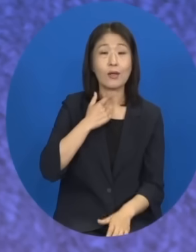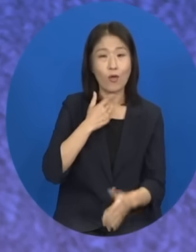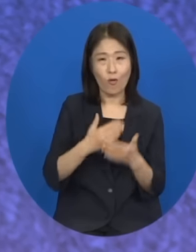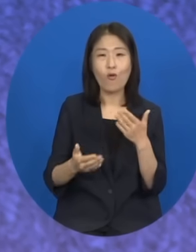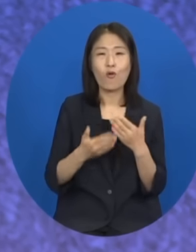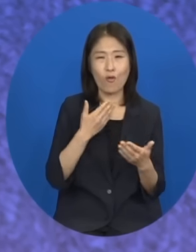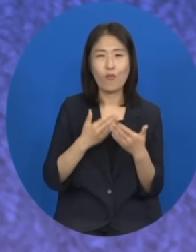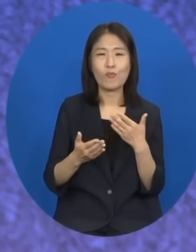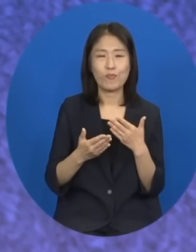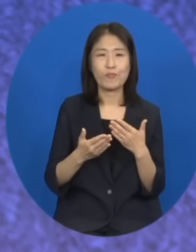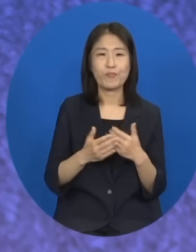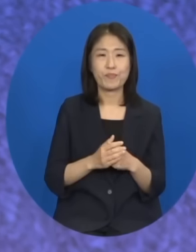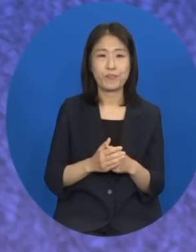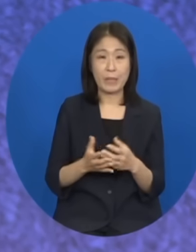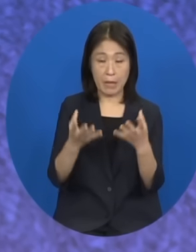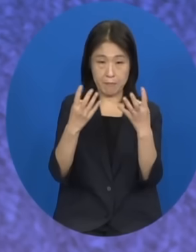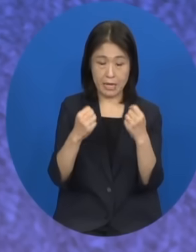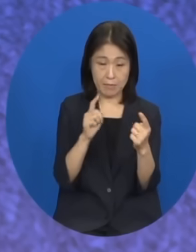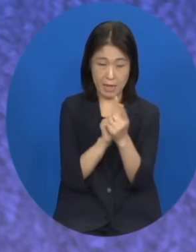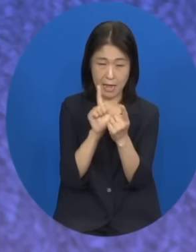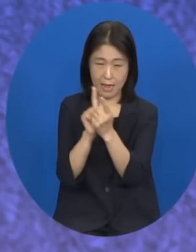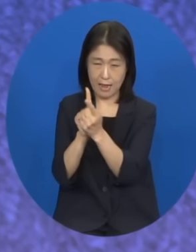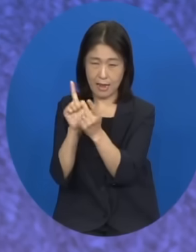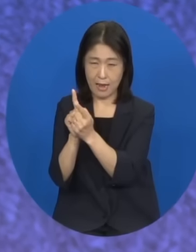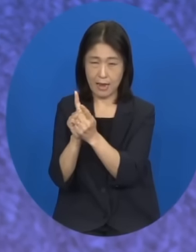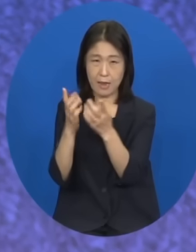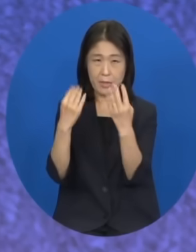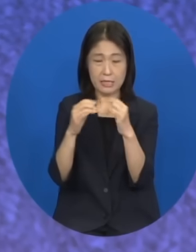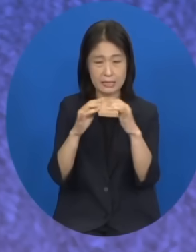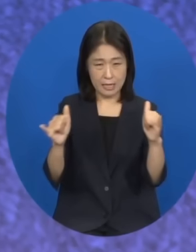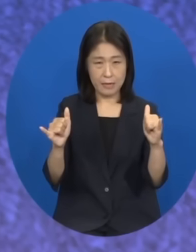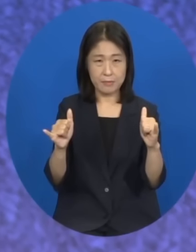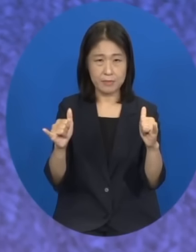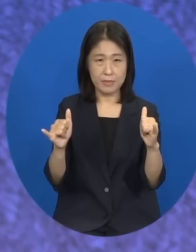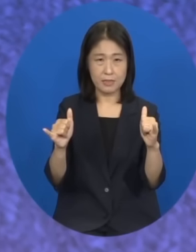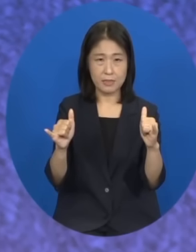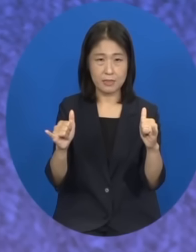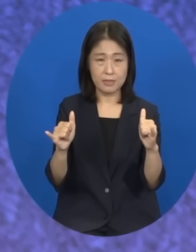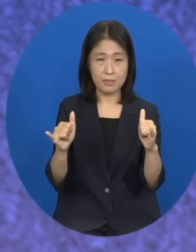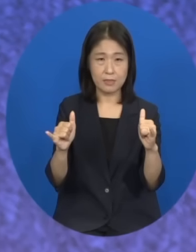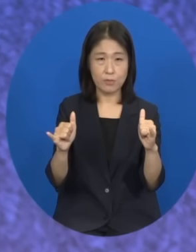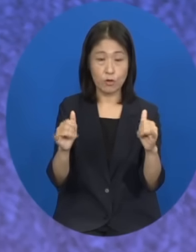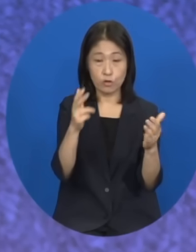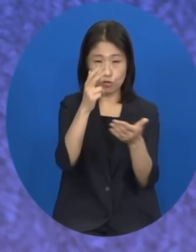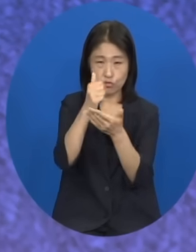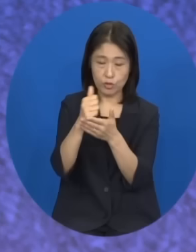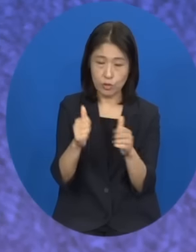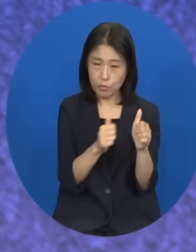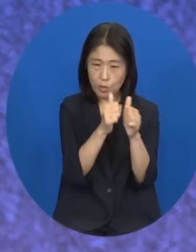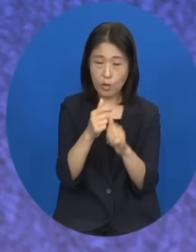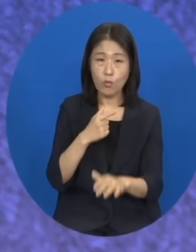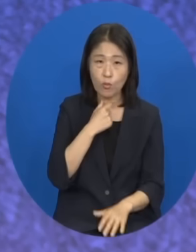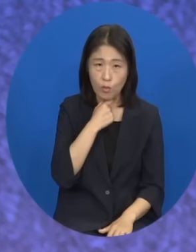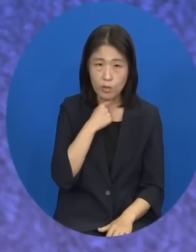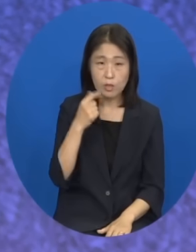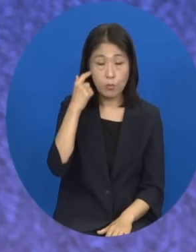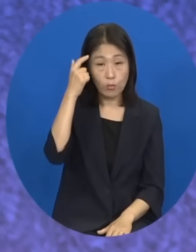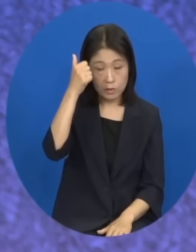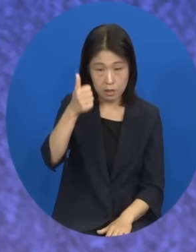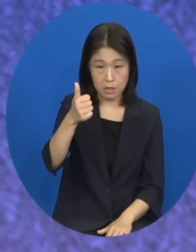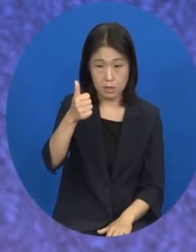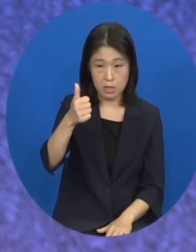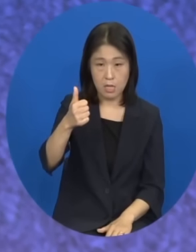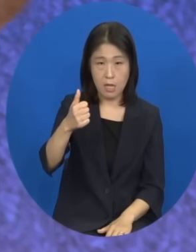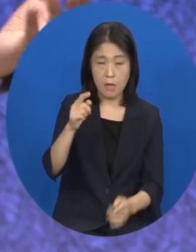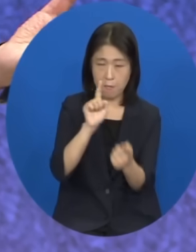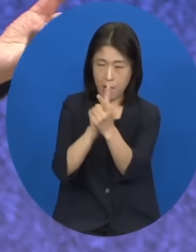만나는 많은 주님과 동행하는 삶을 살기로 목회하시는 목사님들을 만나서 대화를 나누고